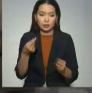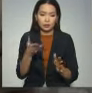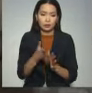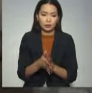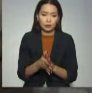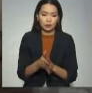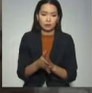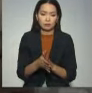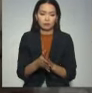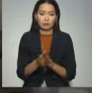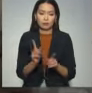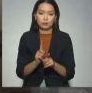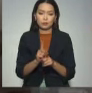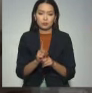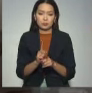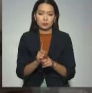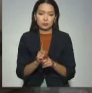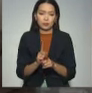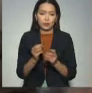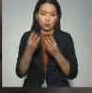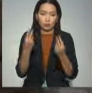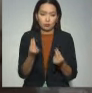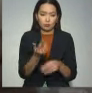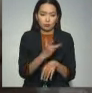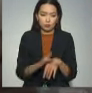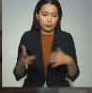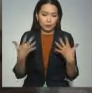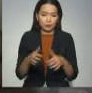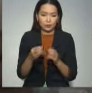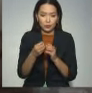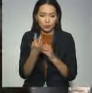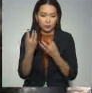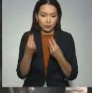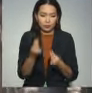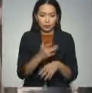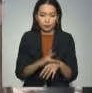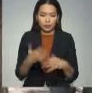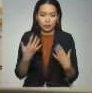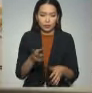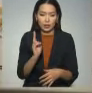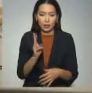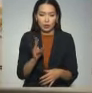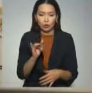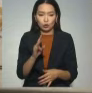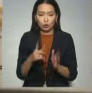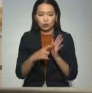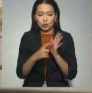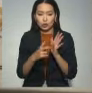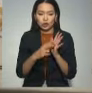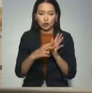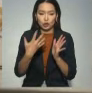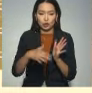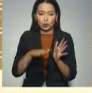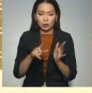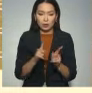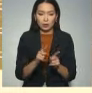кемінде 10 мың кетеді. Жоқ кеткен өзі. Абалдардың айлықтары 100 мың, 150 мың. Не болады? Екі келі ұн шамамен 700-850 теңге тұрады.